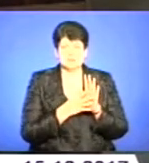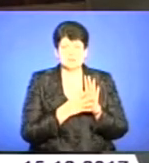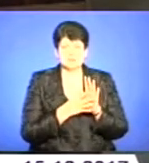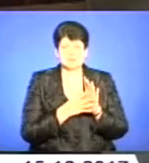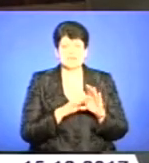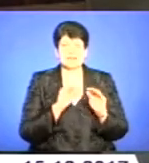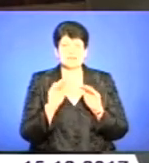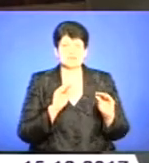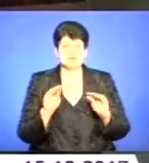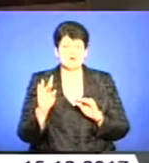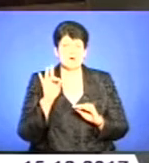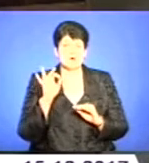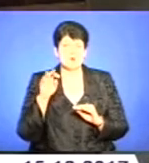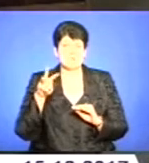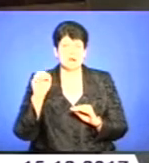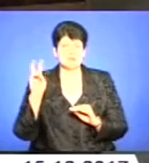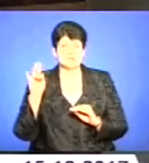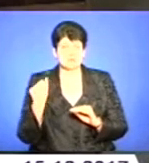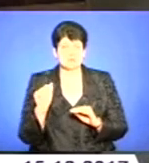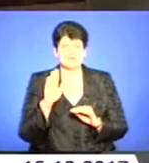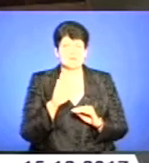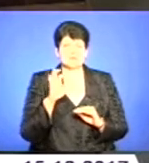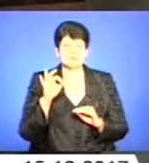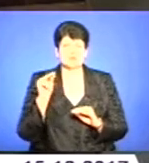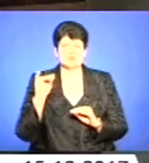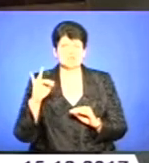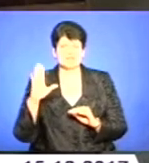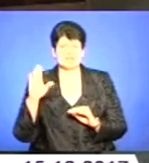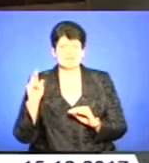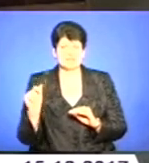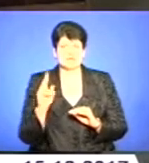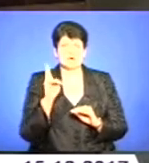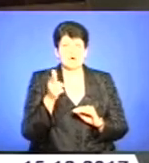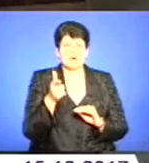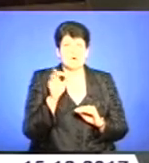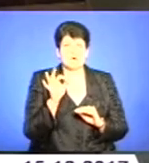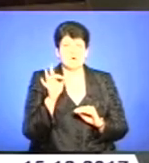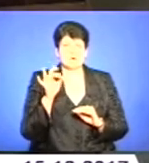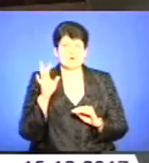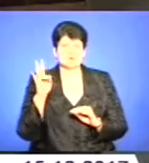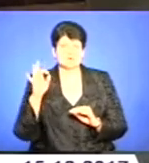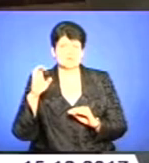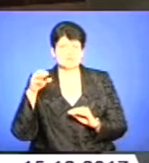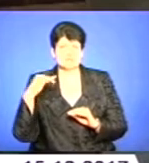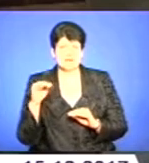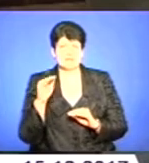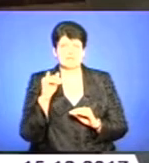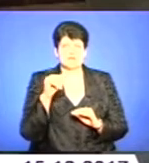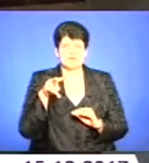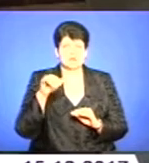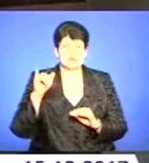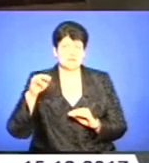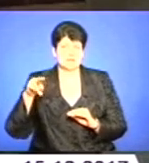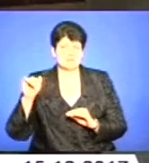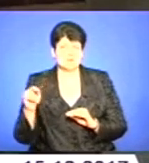режисерів, як Нікон Романченко, я вже казала, Валерія Сочивець, Катерина Горностай, Володимир Філіпов, Заза